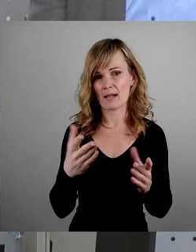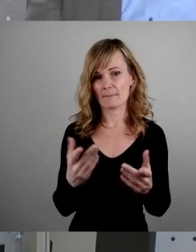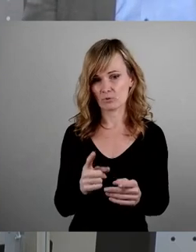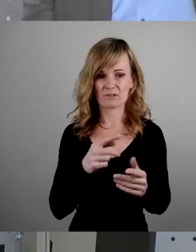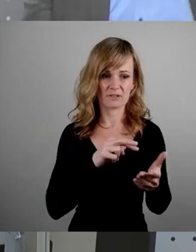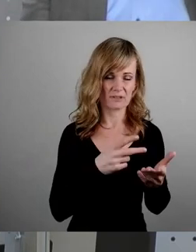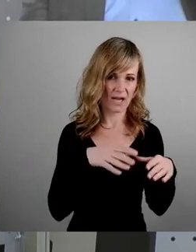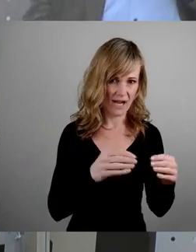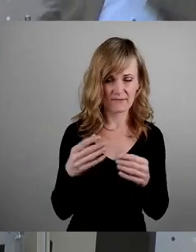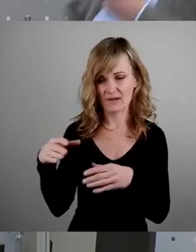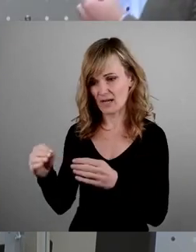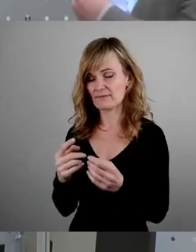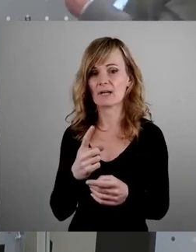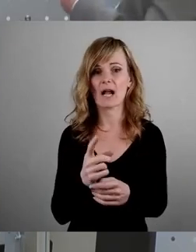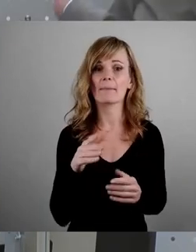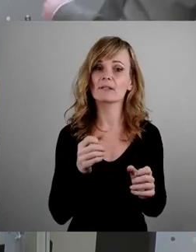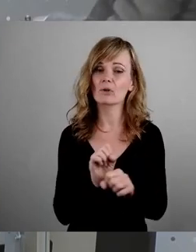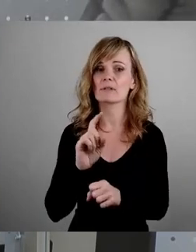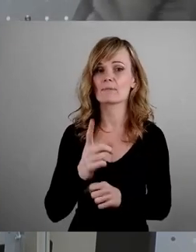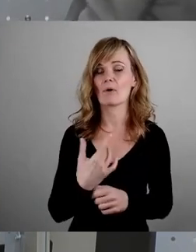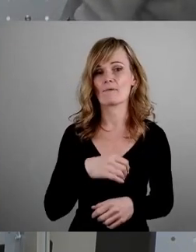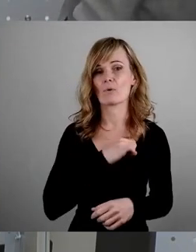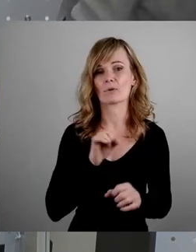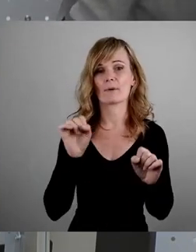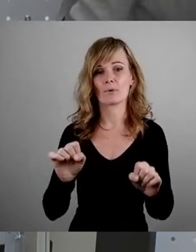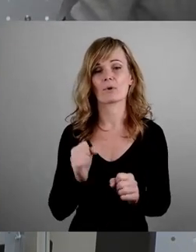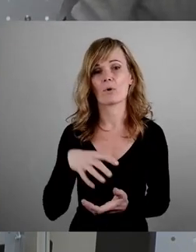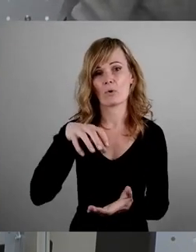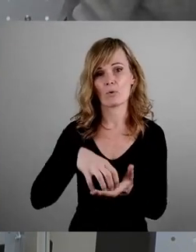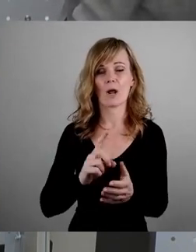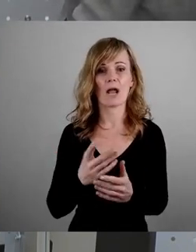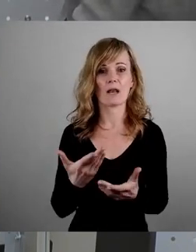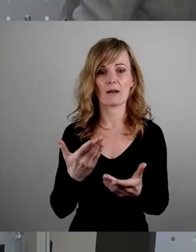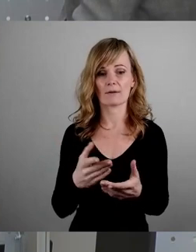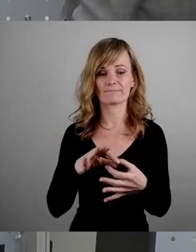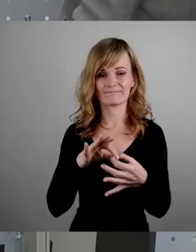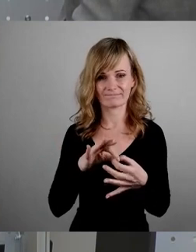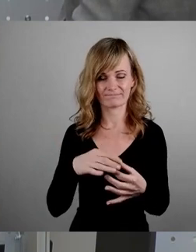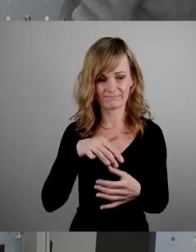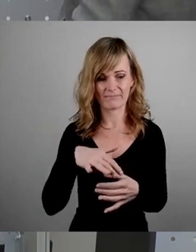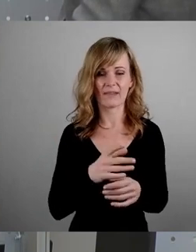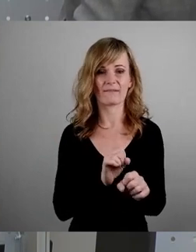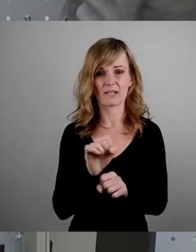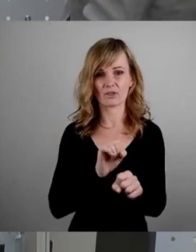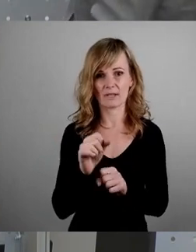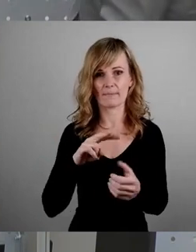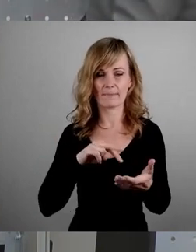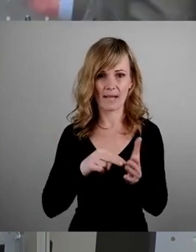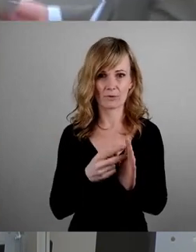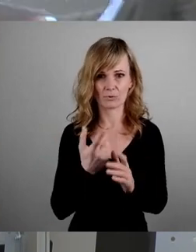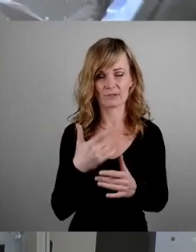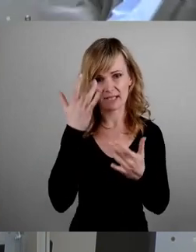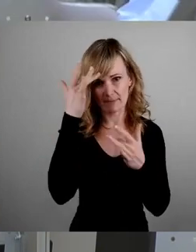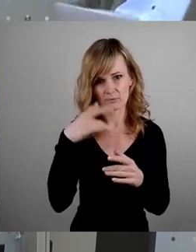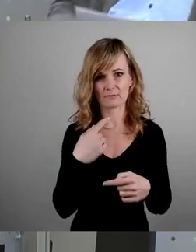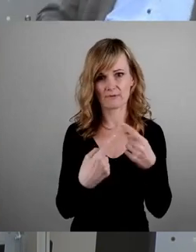müssten. Sie bietet aber den Vorteil, dass möglicherweise lokal auftretende Widerstände im Planungs- und Genehmigungsverfahren nicht das gesamte Projekt,